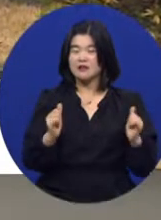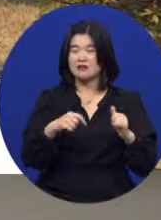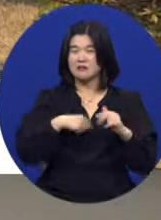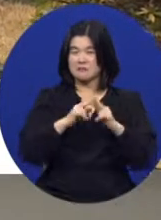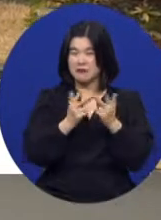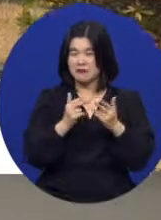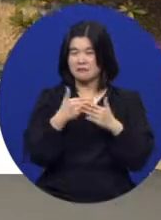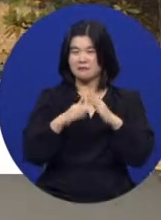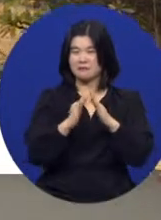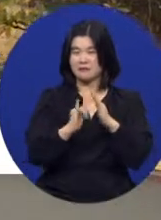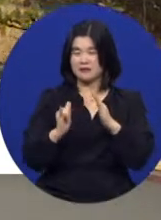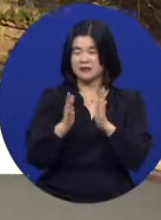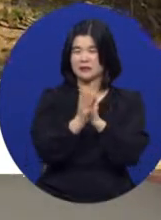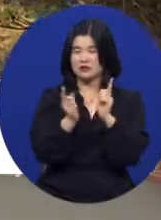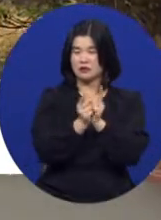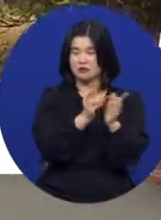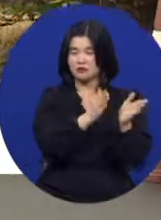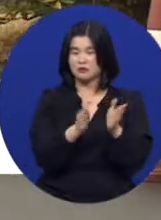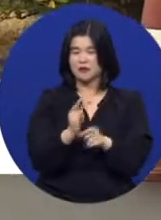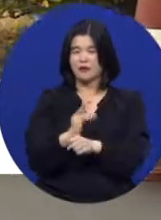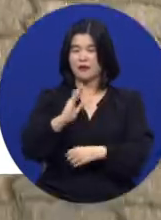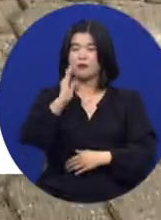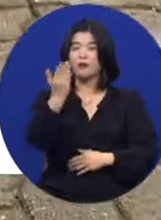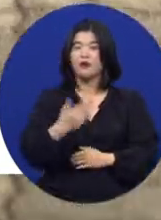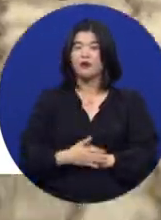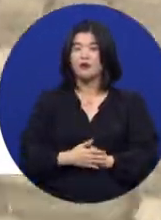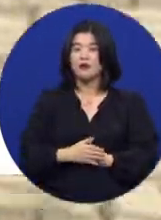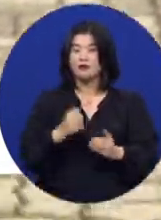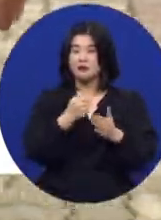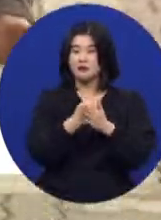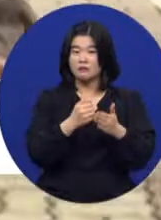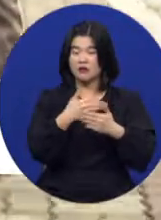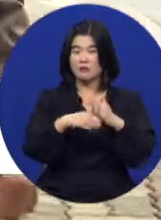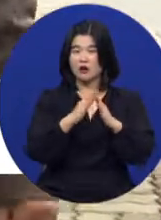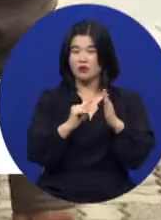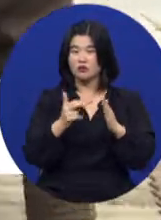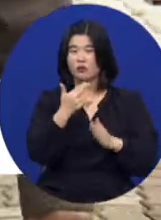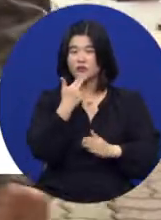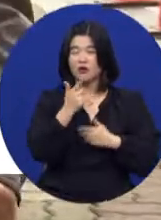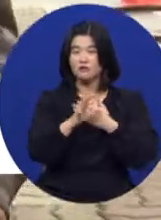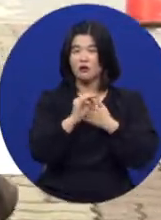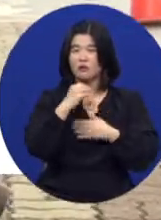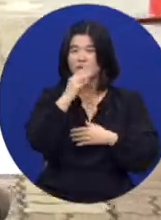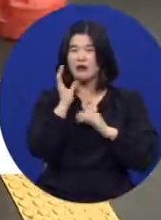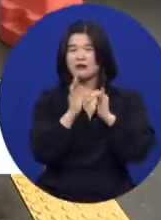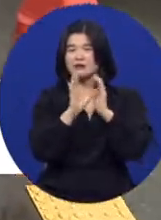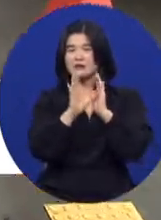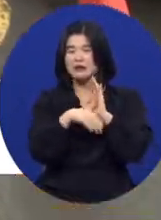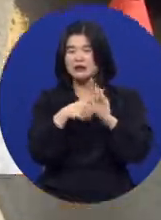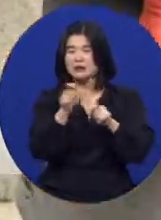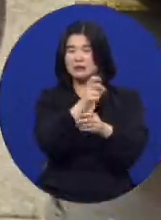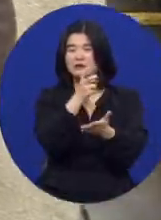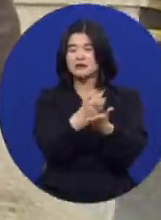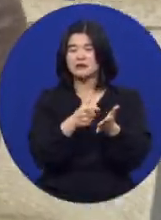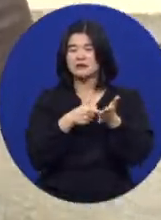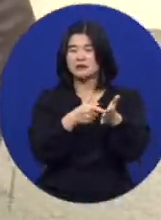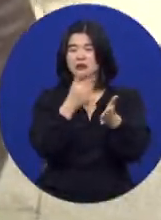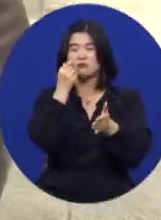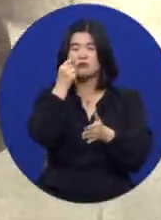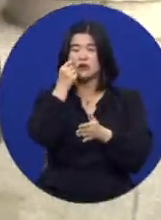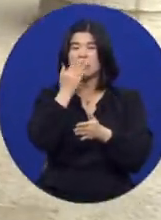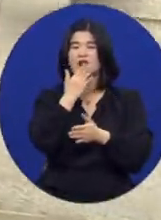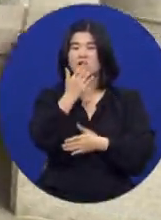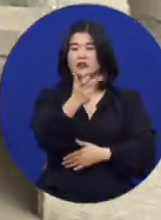본인이나 유족들이 재심을 직접 준비해야 합니다. 이 때문에 유족이 없거나 고령인 경우 특별 재심을 신청하지